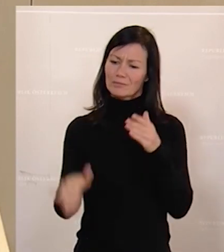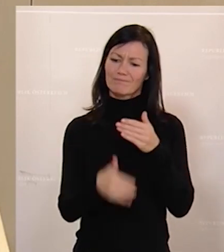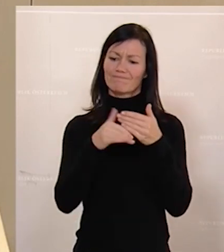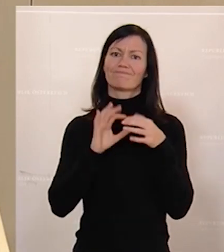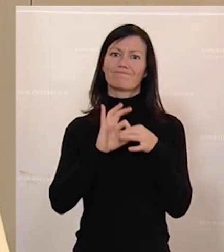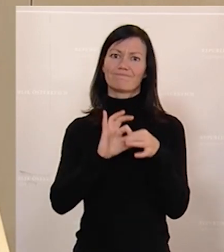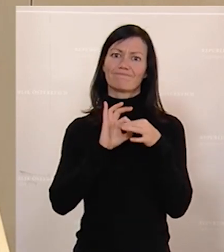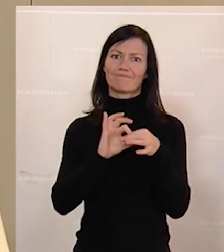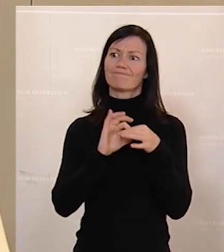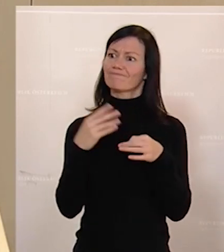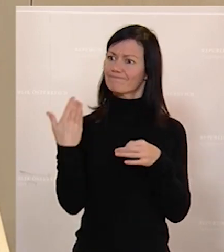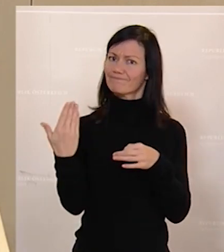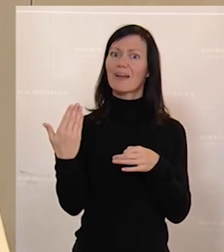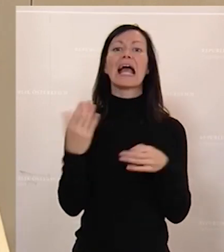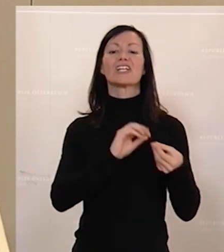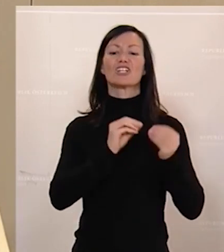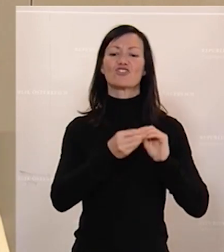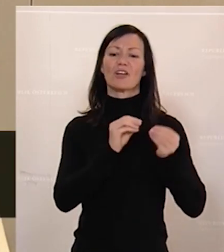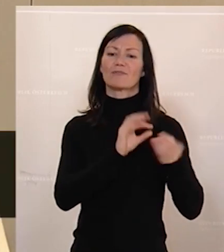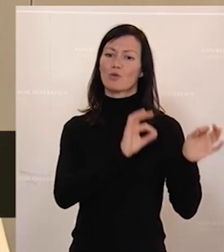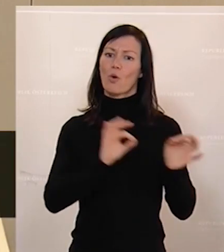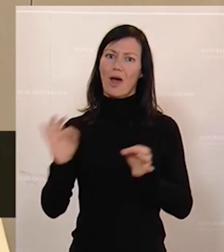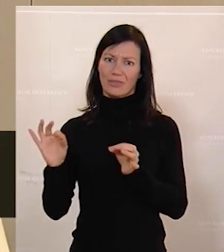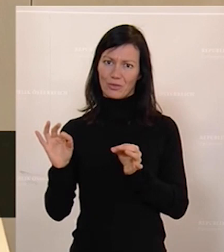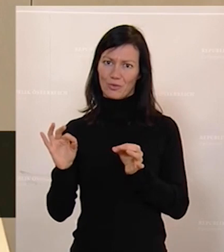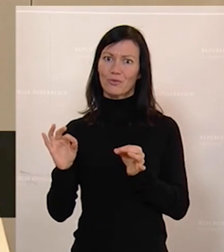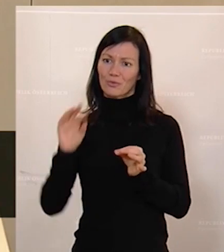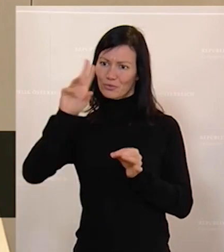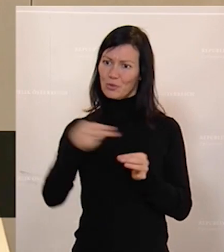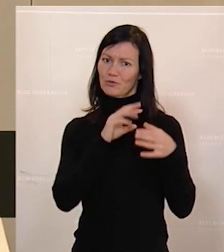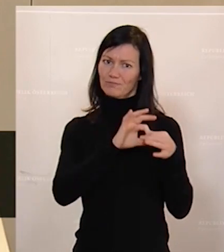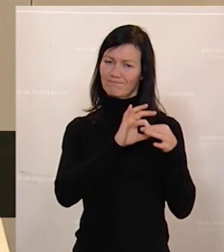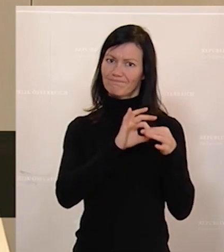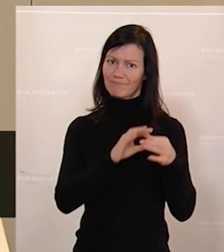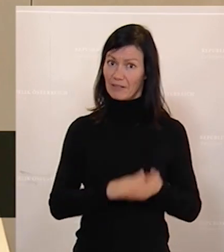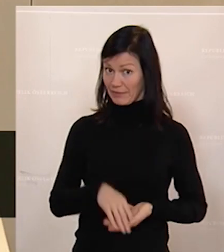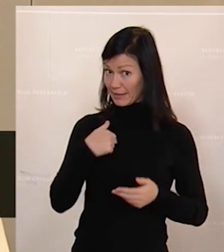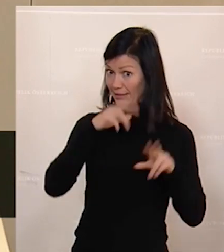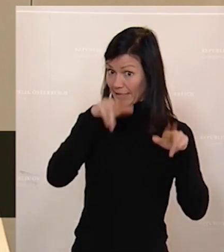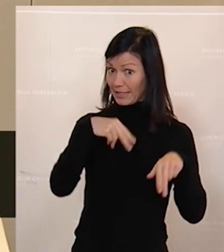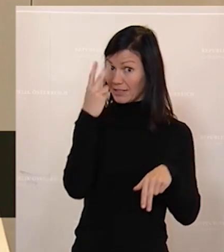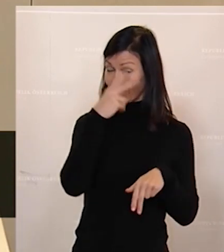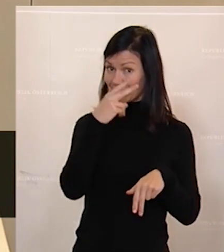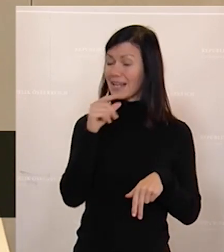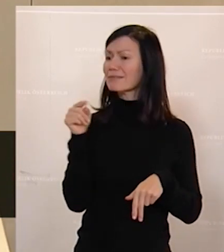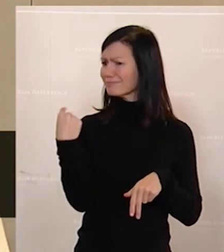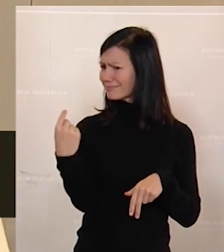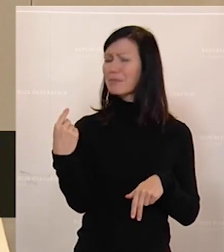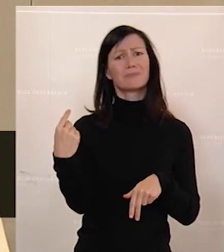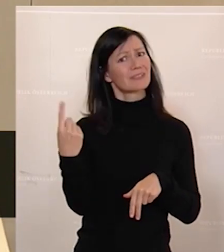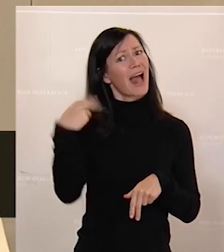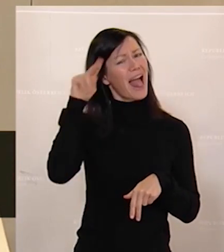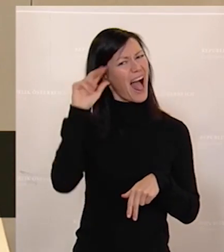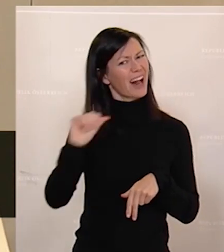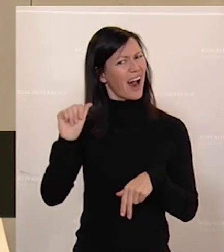nehmen auf die Wortmeldung zur Geschäftsordnung. Eben, wenn ich Sie richtig verstanden habe, war das ein Appell, nicht jedes Wort des Herrn